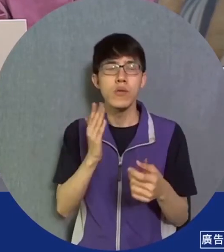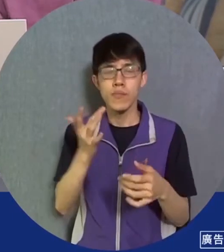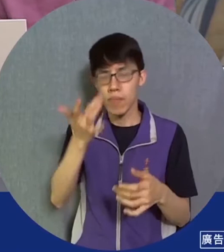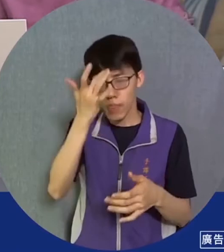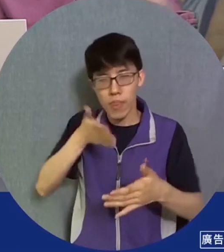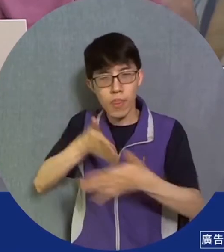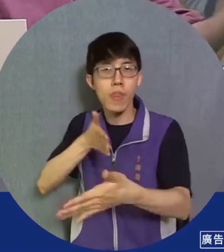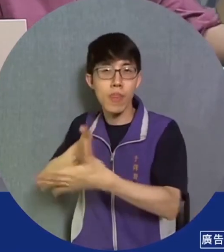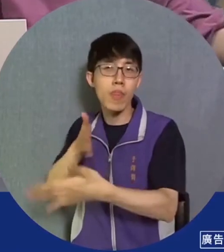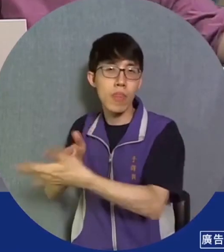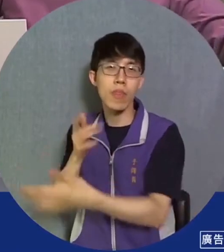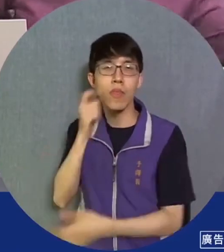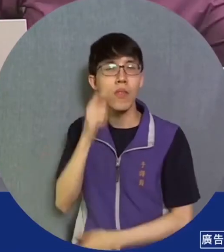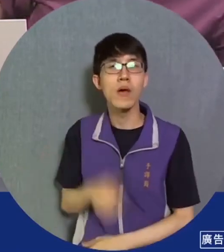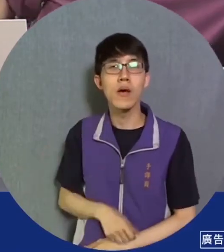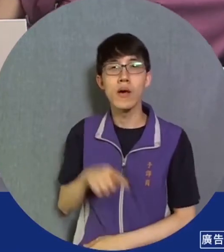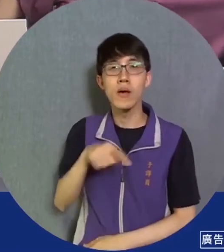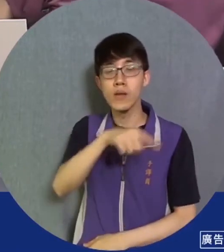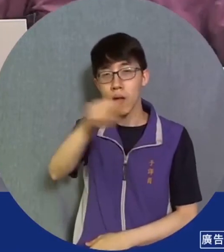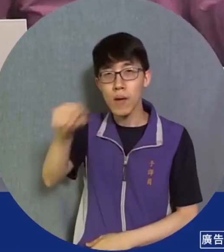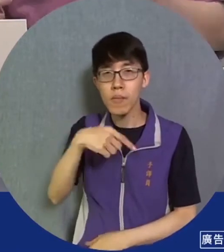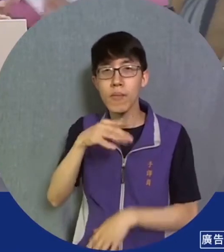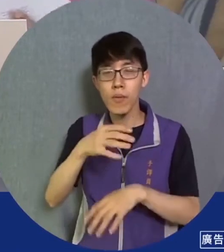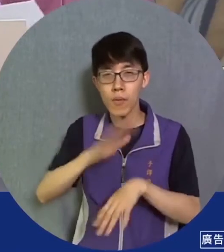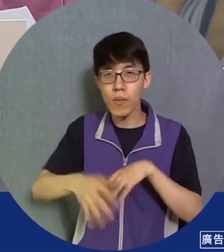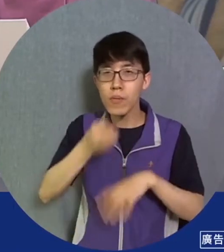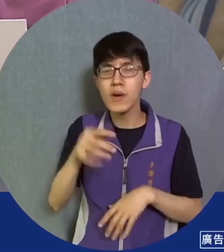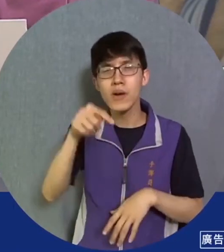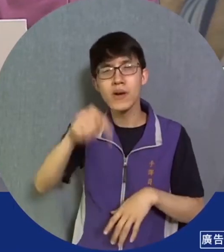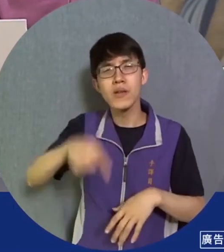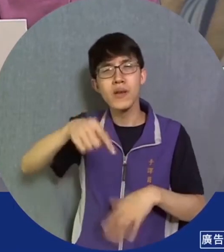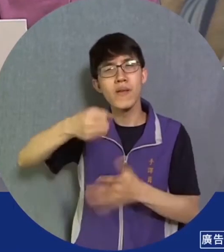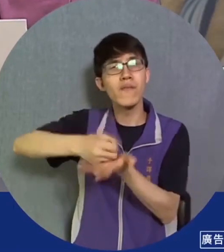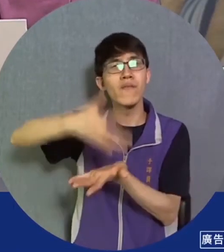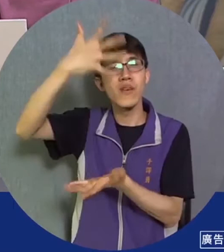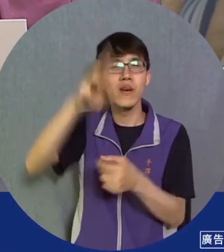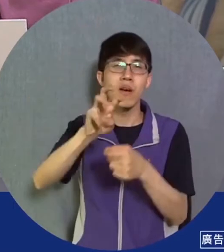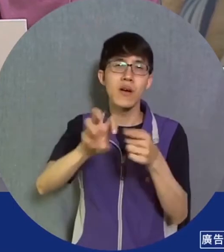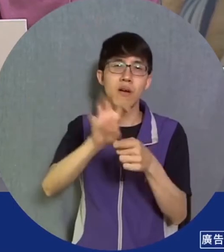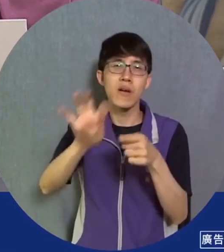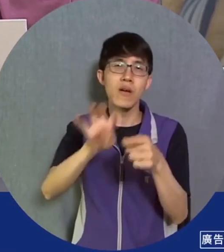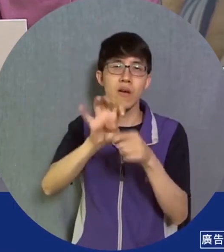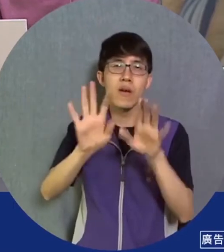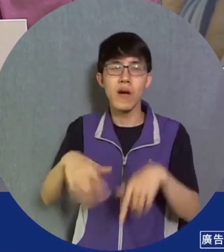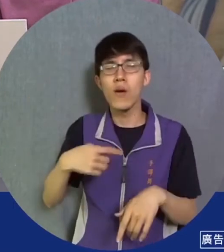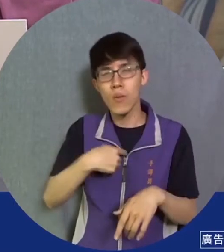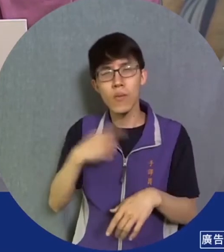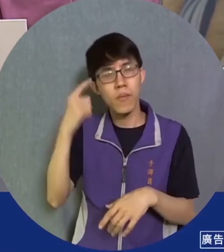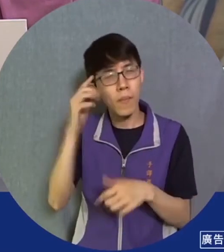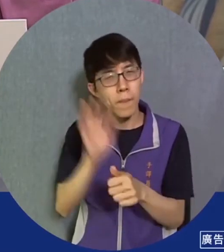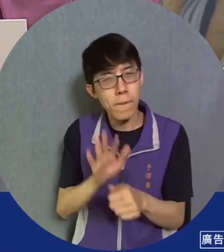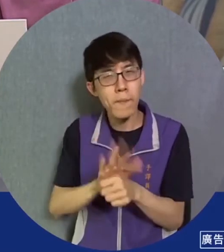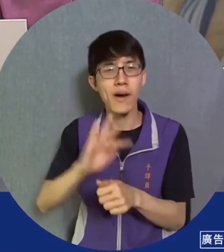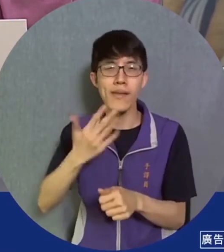不用受训练哦，他都会讲出来说，哎。这栋建筑已经30、40年啦，哈，然后就啊，我们也很有心啦，可是这限制很